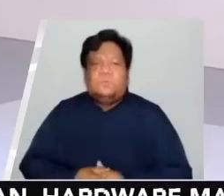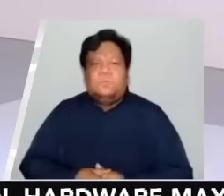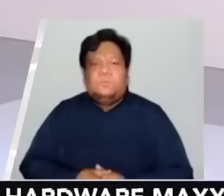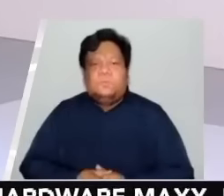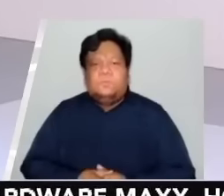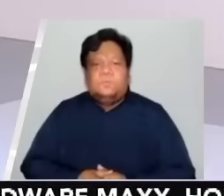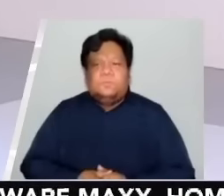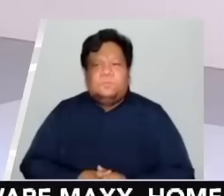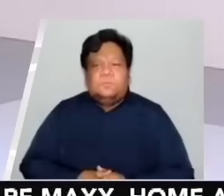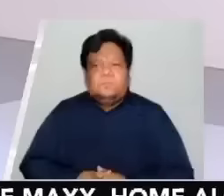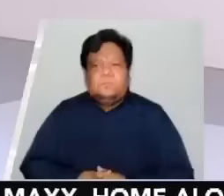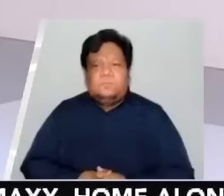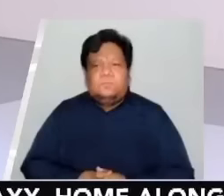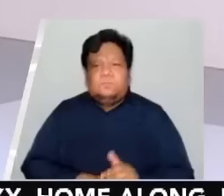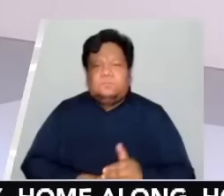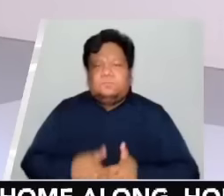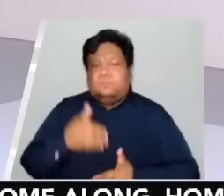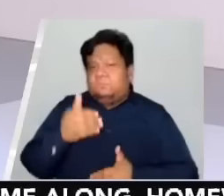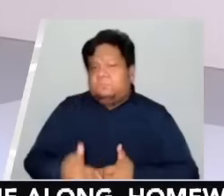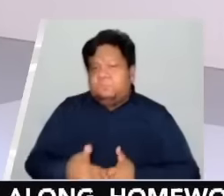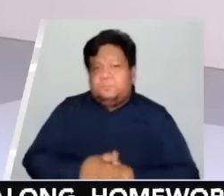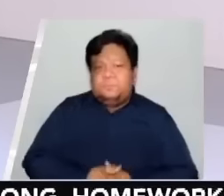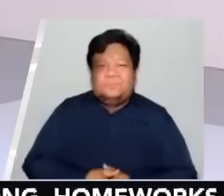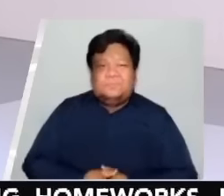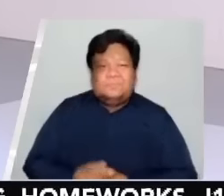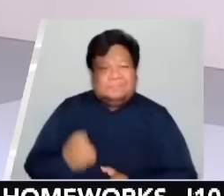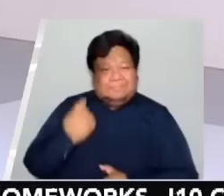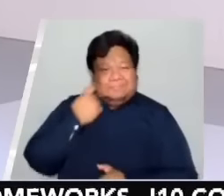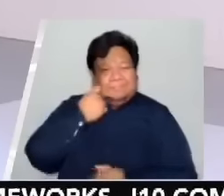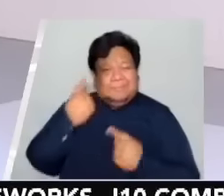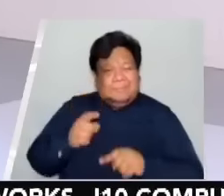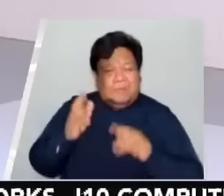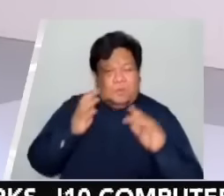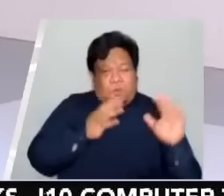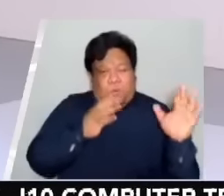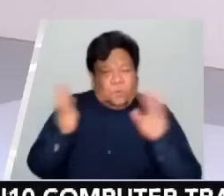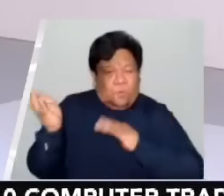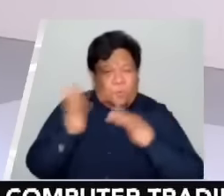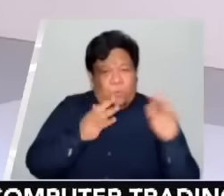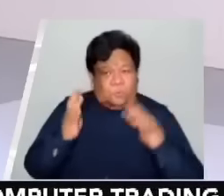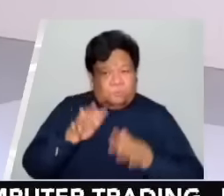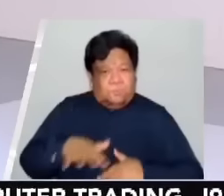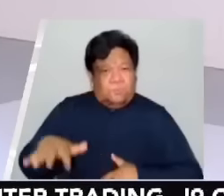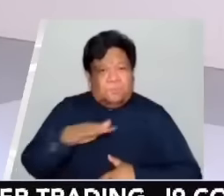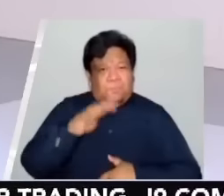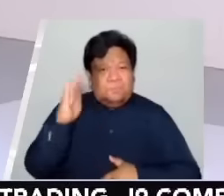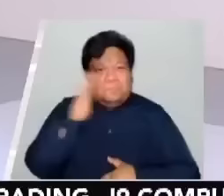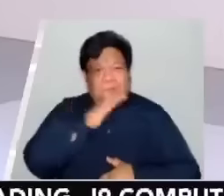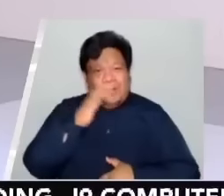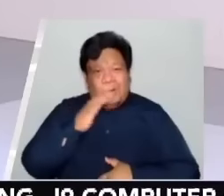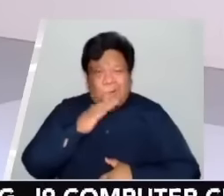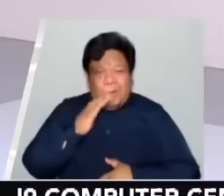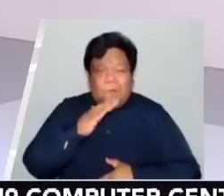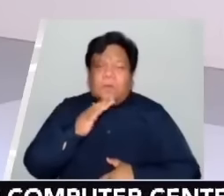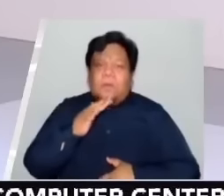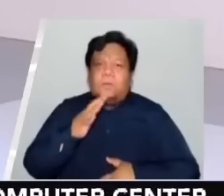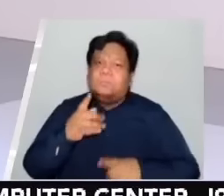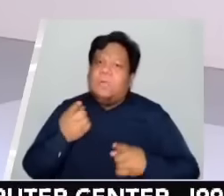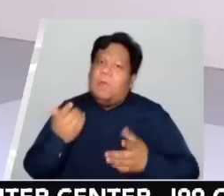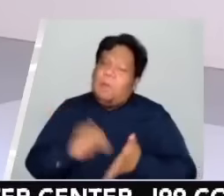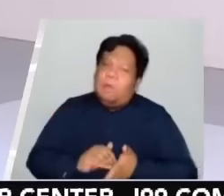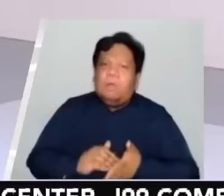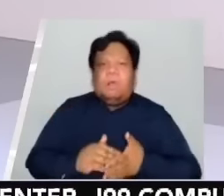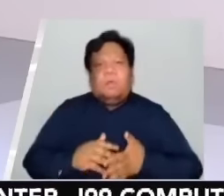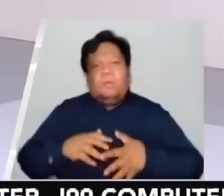Bumabangon pa lang ang Bicol sa mga nagdaang bagyo muli ng inulan ng rehiyon dahil naman sa shear line. Nagdulutin niya ng pagbaha